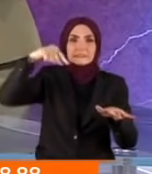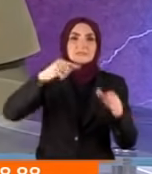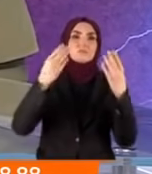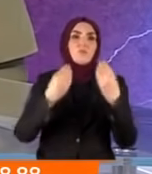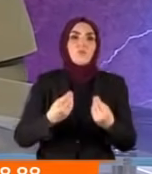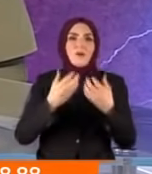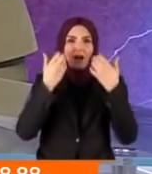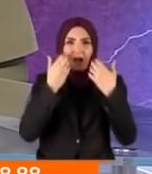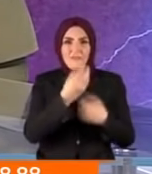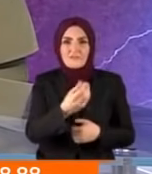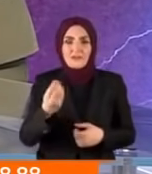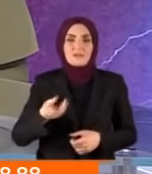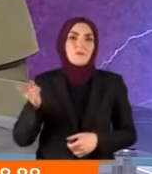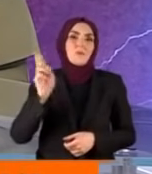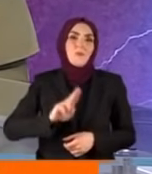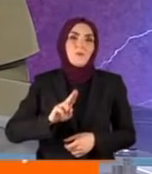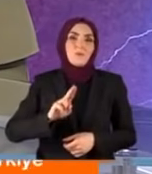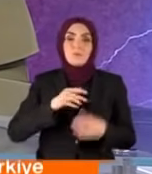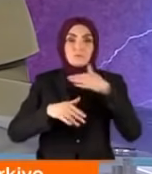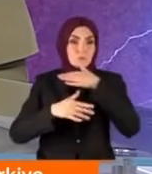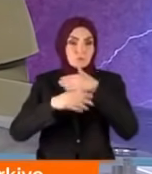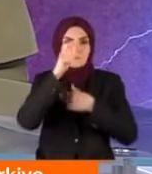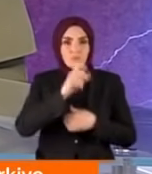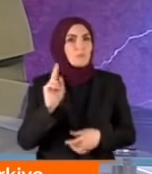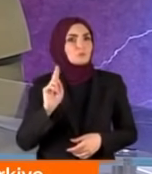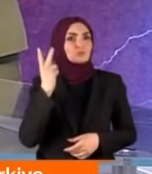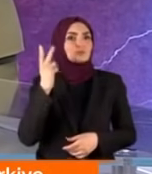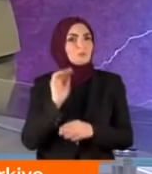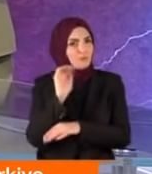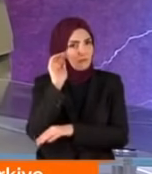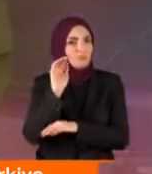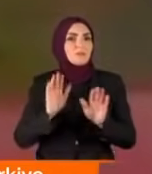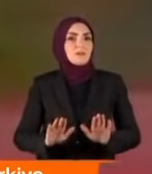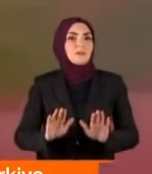eseri hayatta ama vücudunun büyük bölümünde yanıklar var.